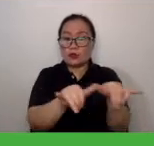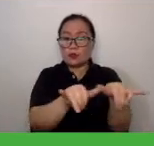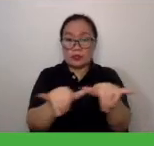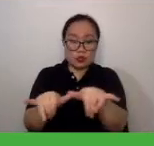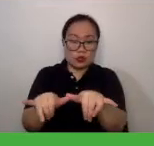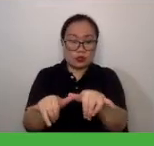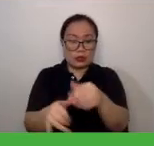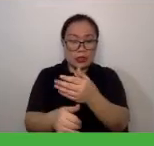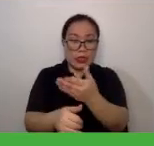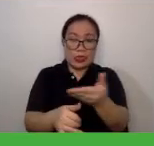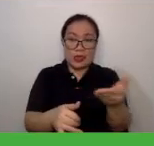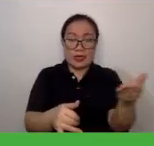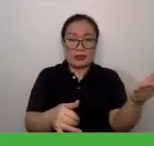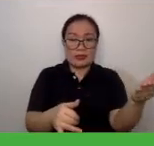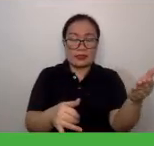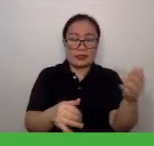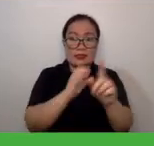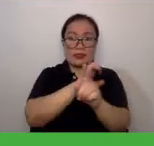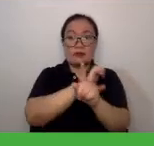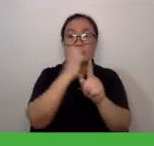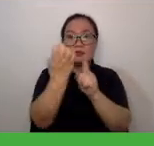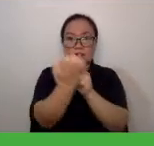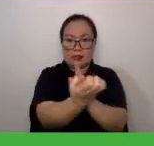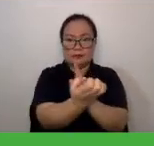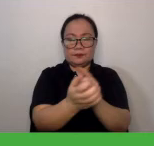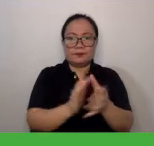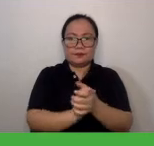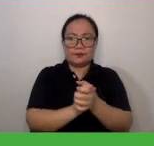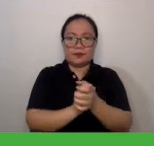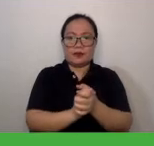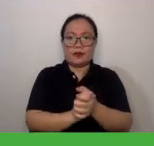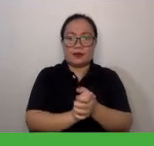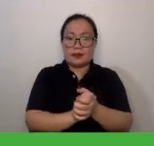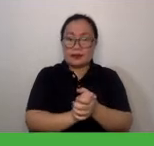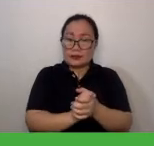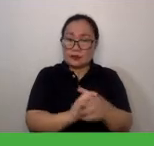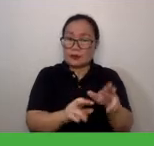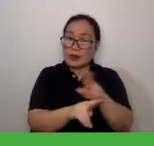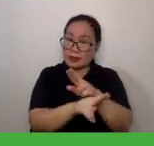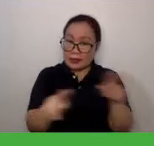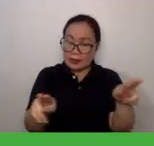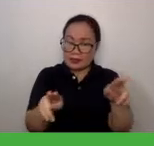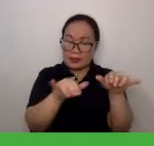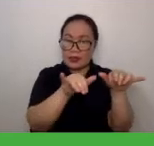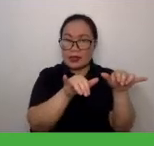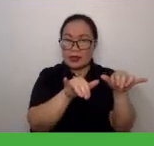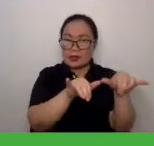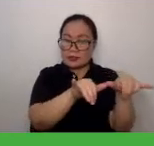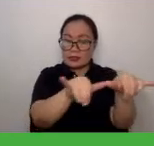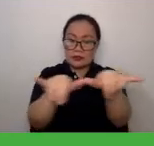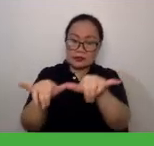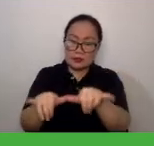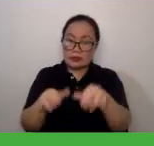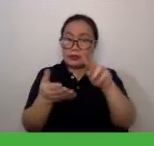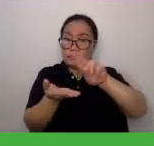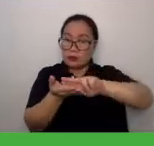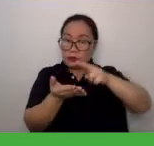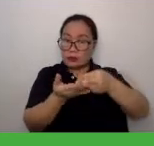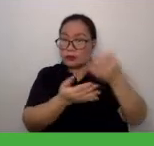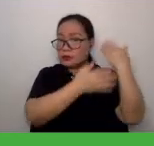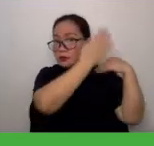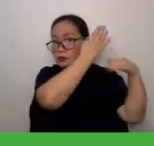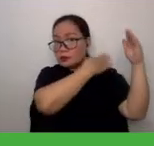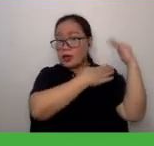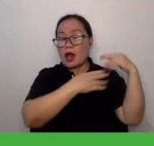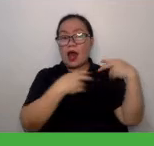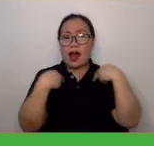bagay sa paligid nila during those times. Now, dun sa mga non-standard units of measures nung unang panahon,